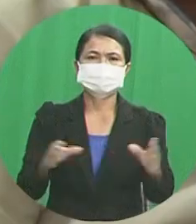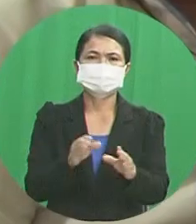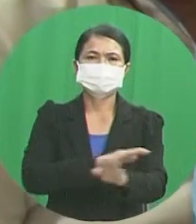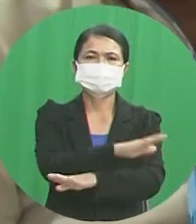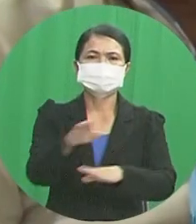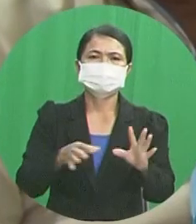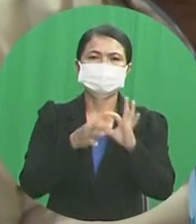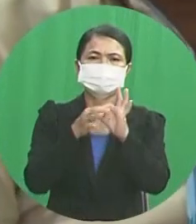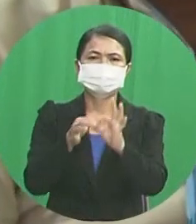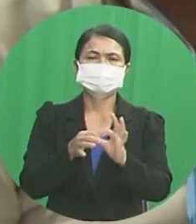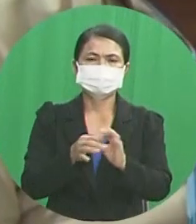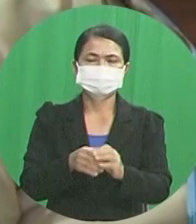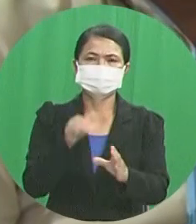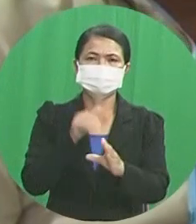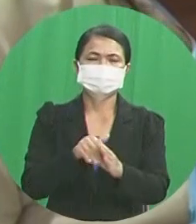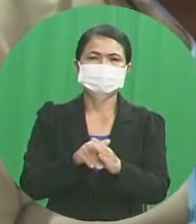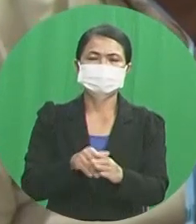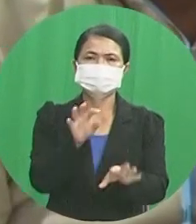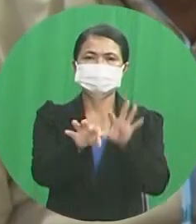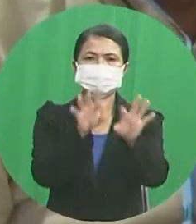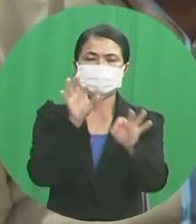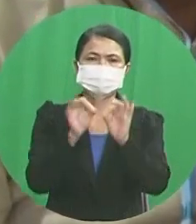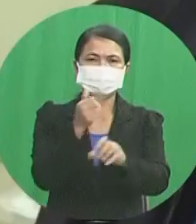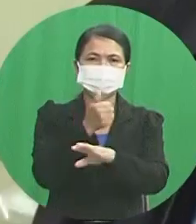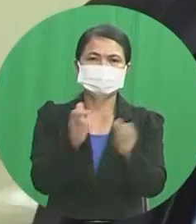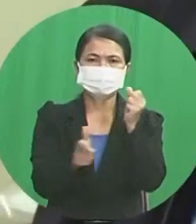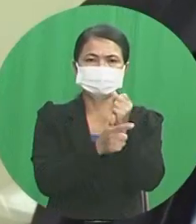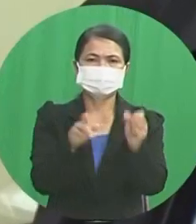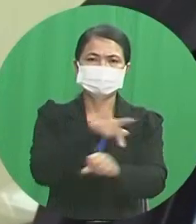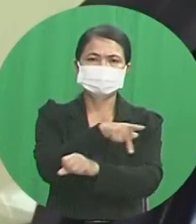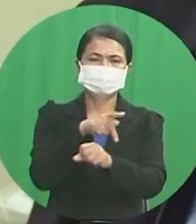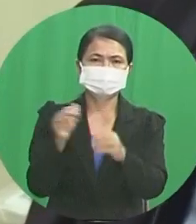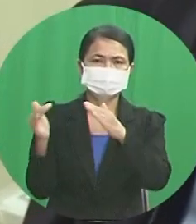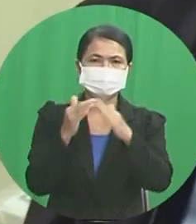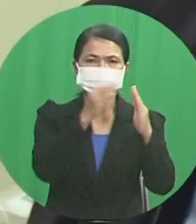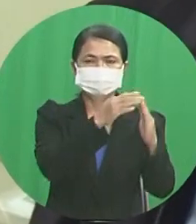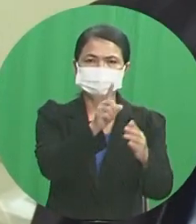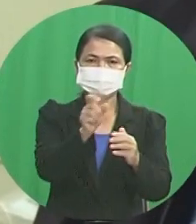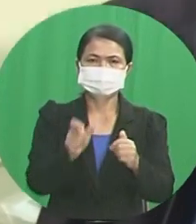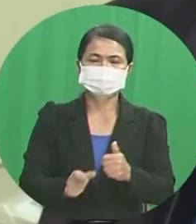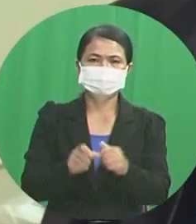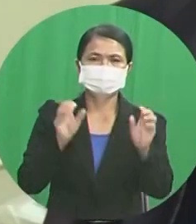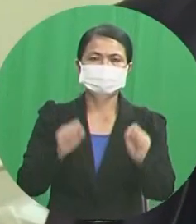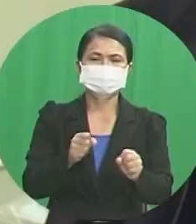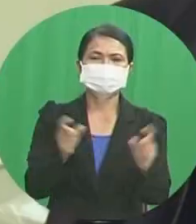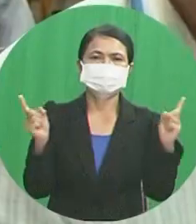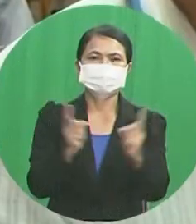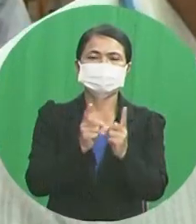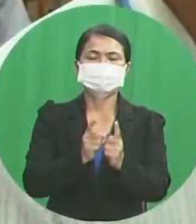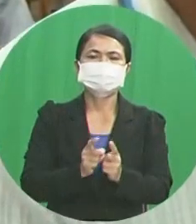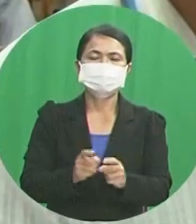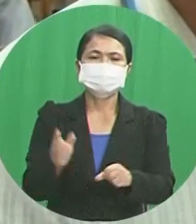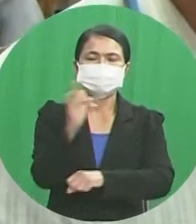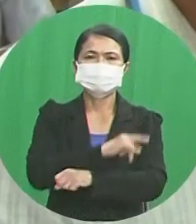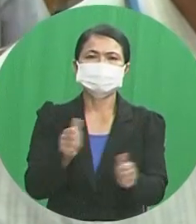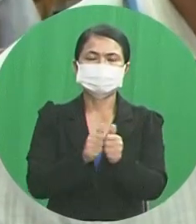កពាក់ព័ន្ធទាំងអស់ដោយក្នុងនោះគឺជ្រើសរើសយកអភិបាលរងខេត្តរាជធានីម្នាក់ដែលអាចជួបជាប្រចាំជាមួ